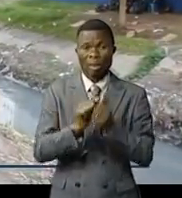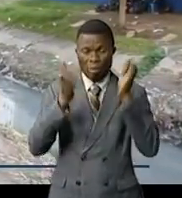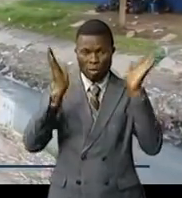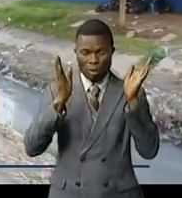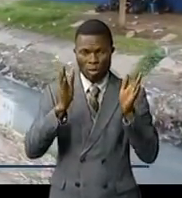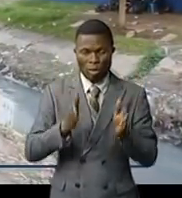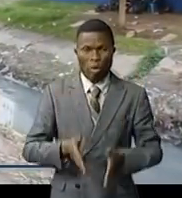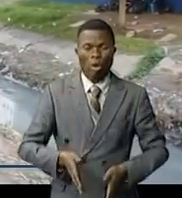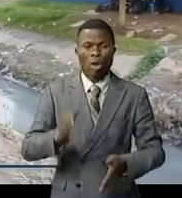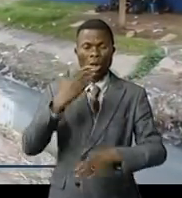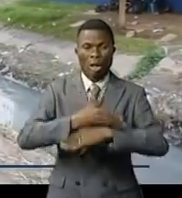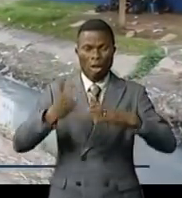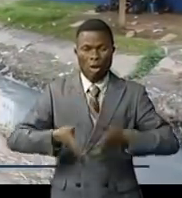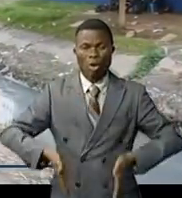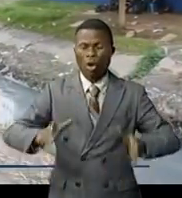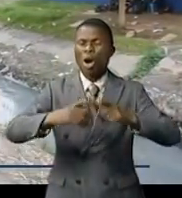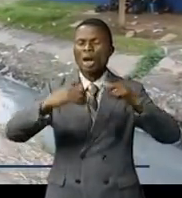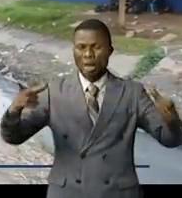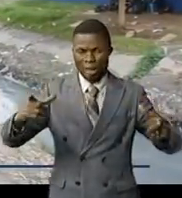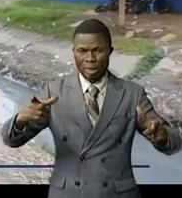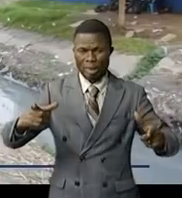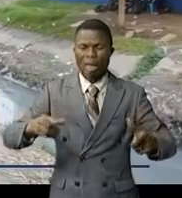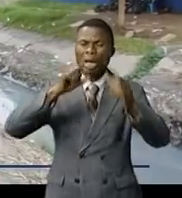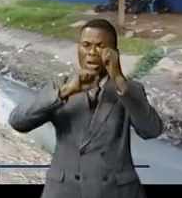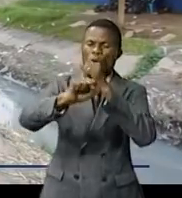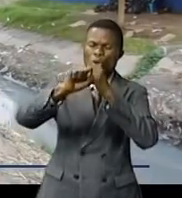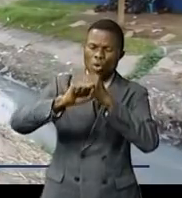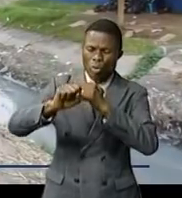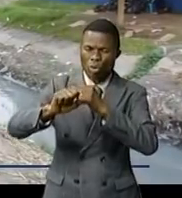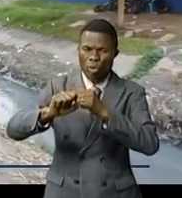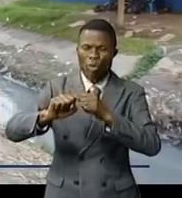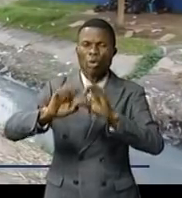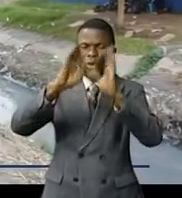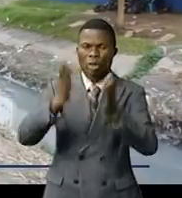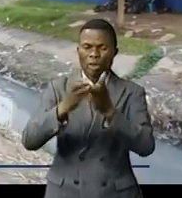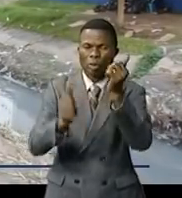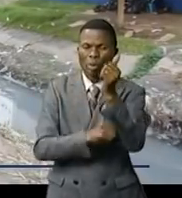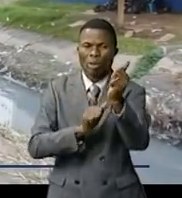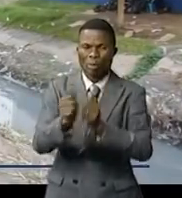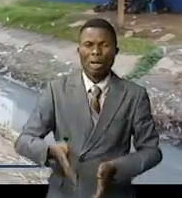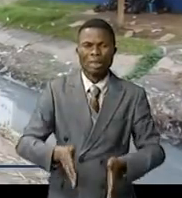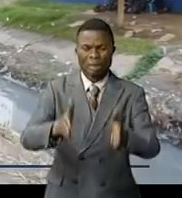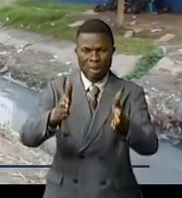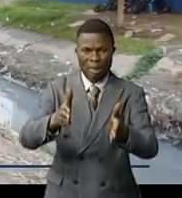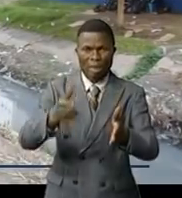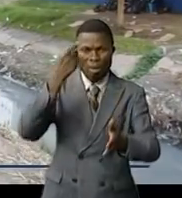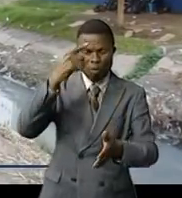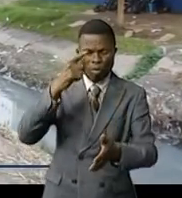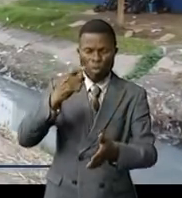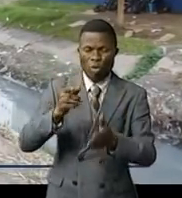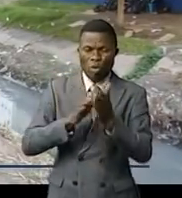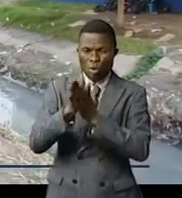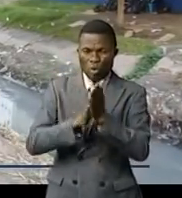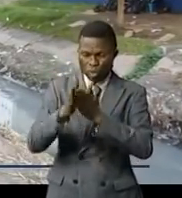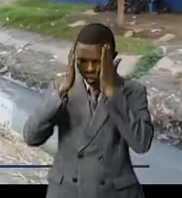des routes. Maintenant, nous devrons sensibiliser les usagers de la route pour faire beaucoup attention